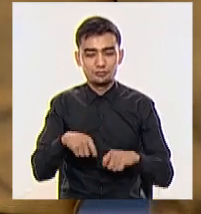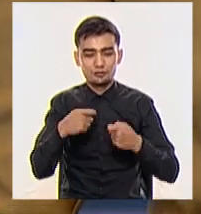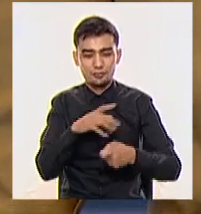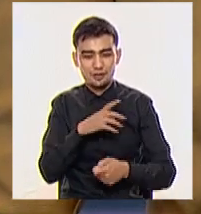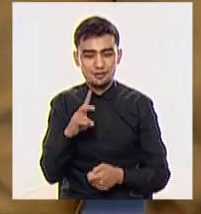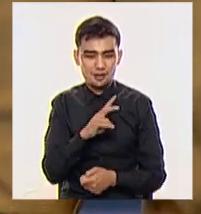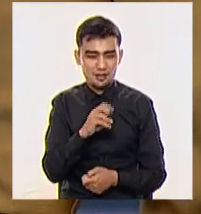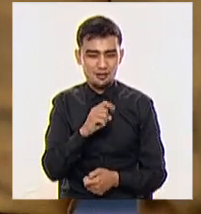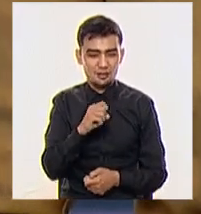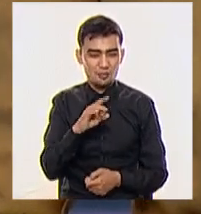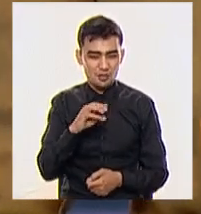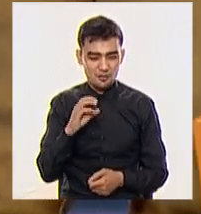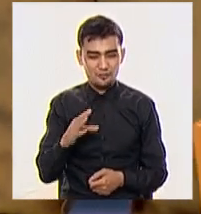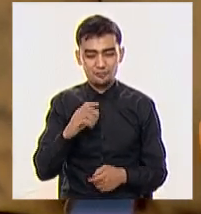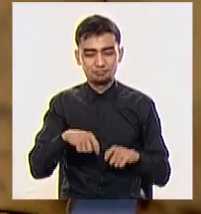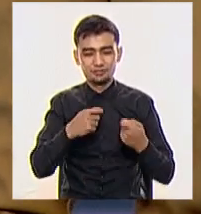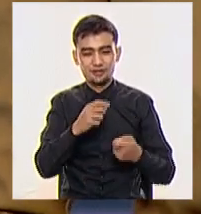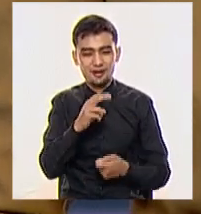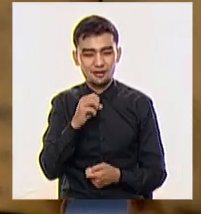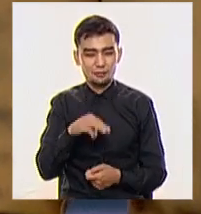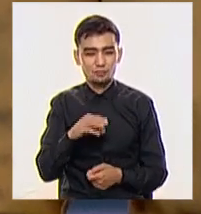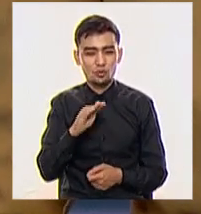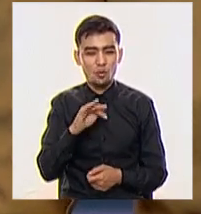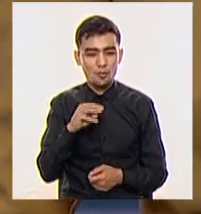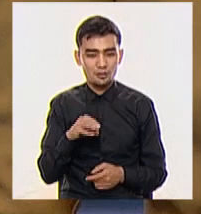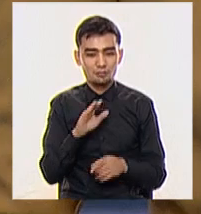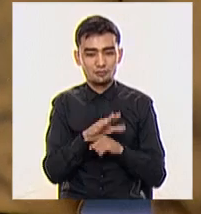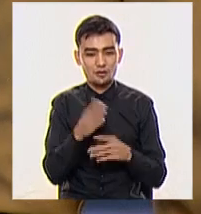Нұрсұлтан Назарбаев Қасым Жомарт Тоқаевқа қандай міндеттер қойды?